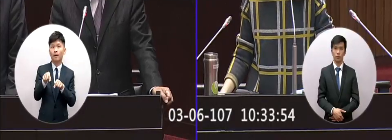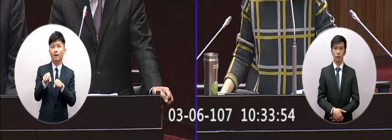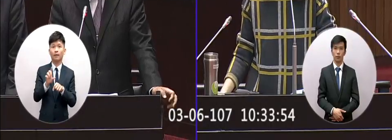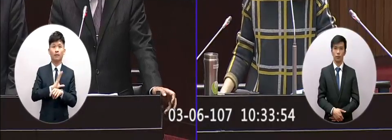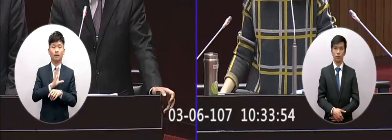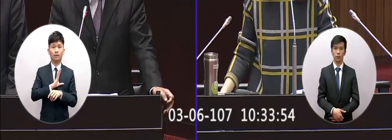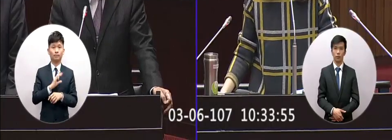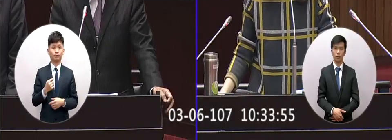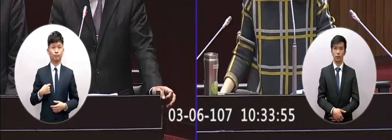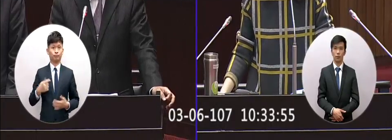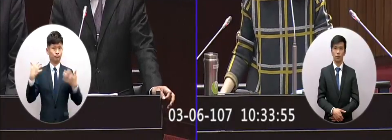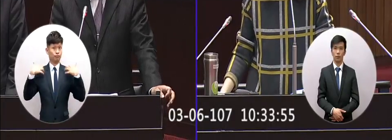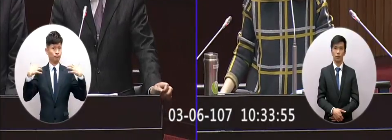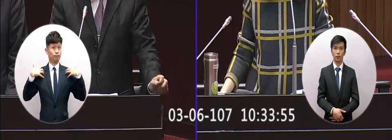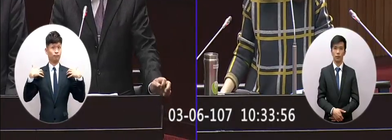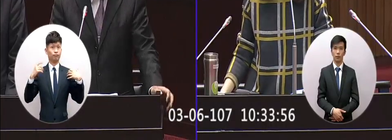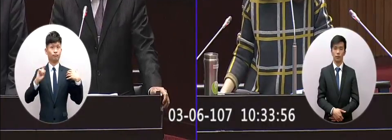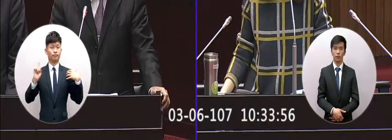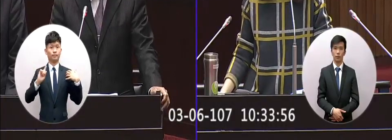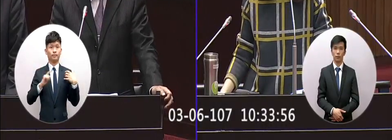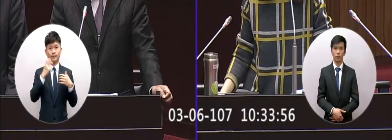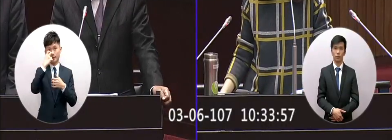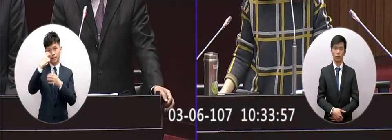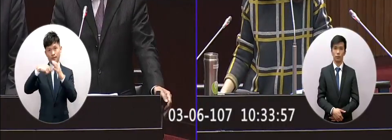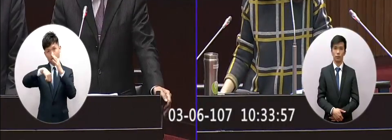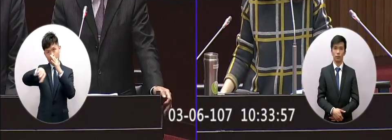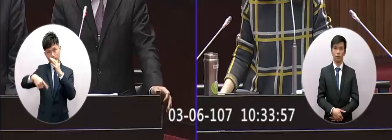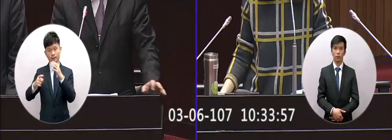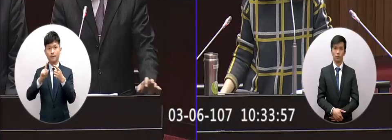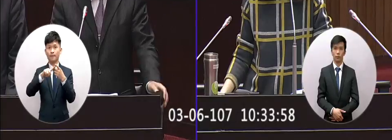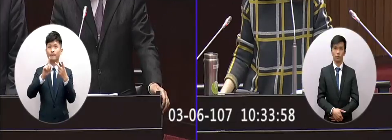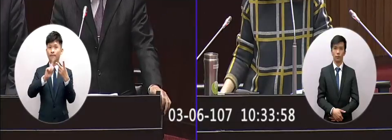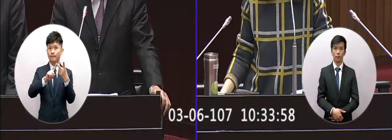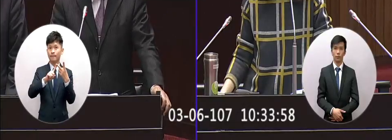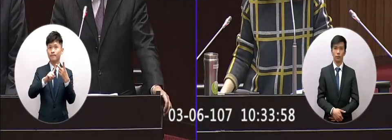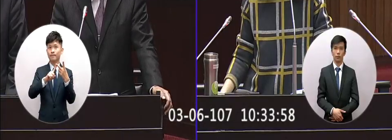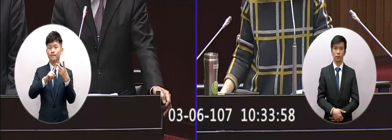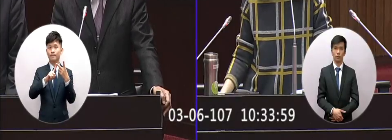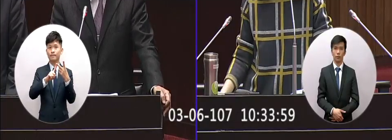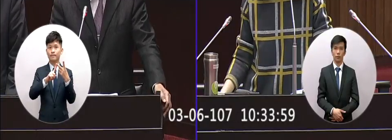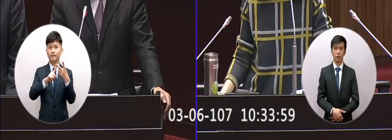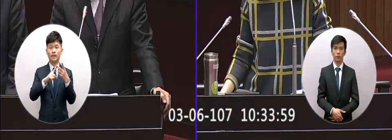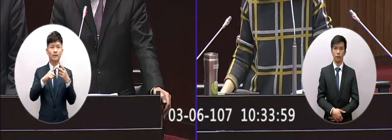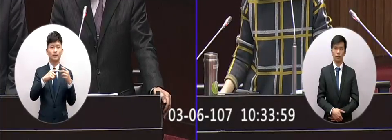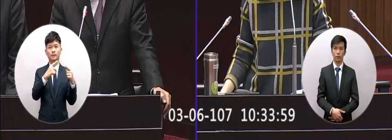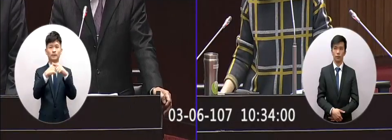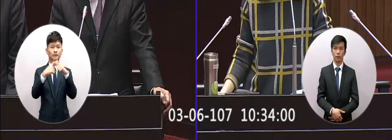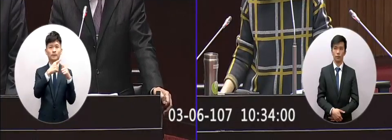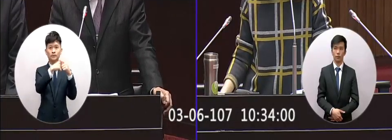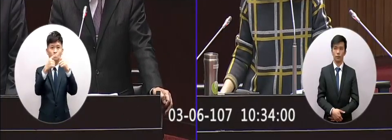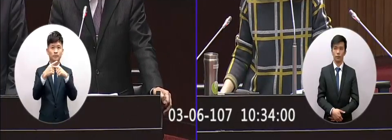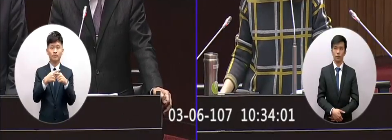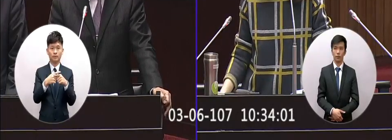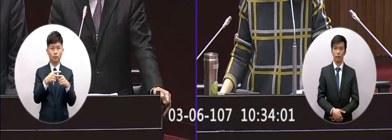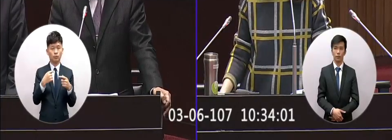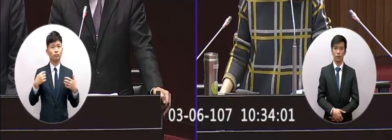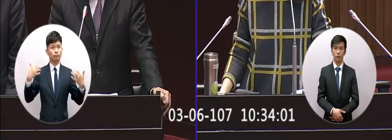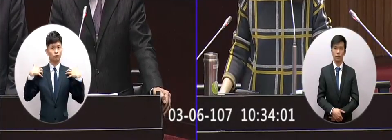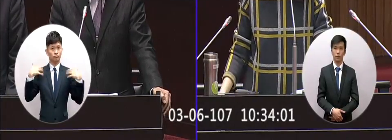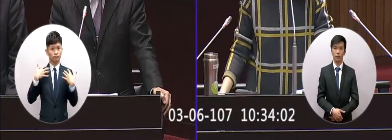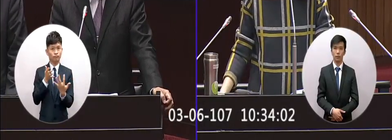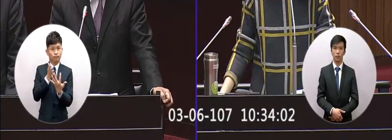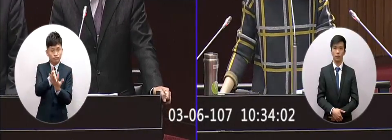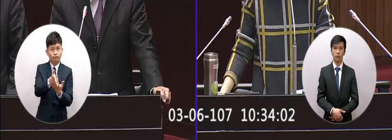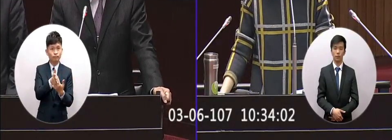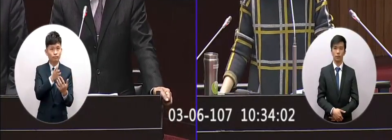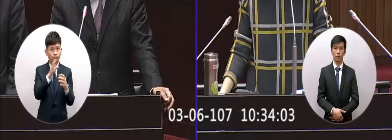于权责对于来自像监察院来自于他们有争议的这样的一个是有责任要去